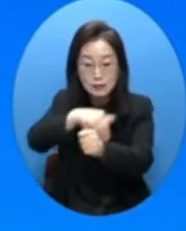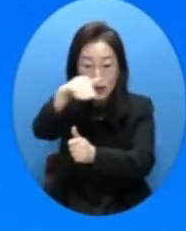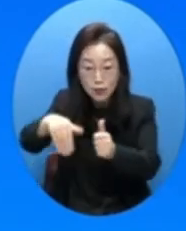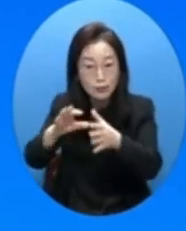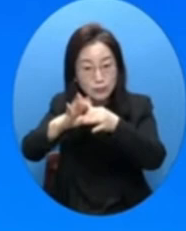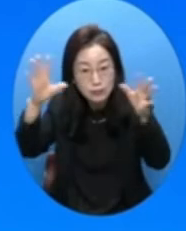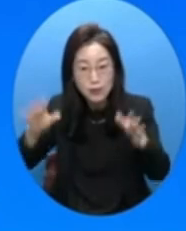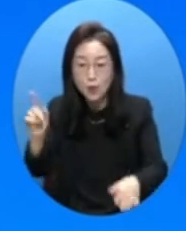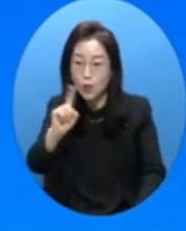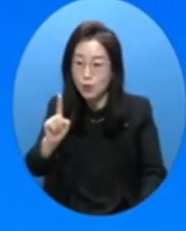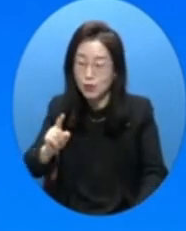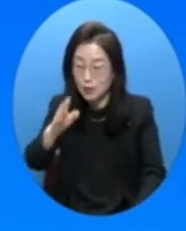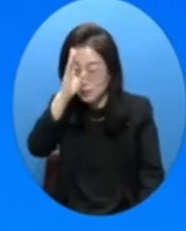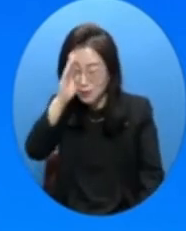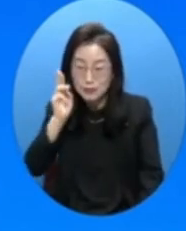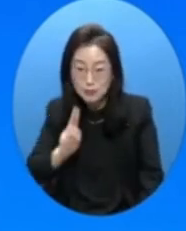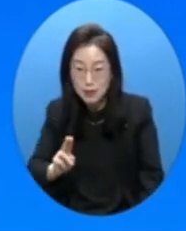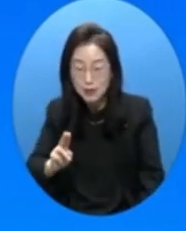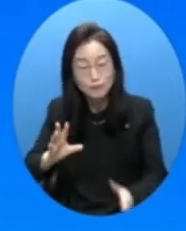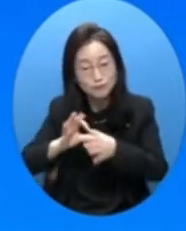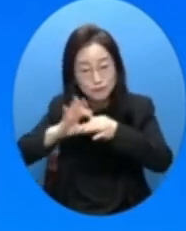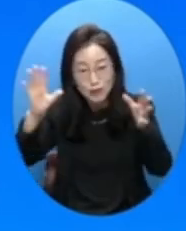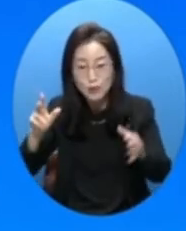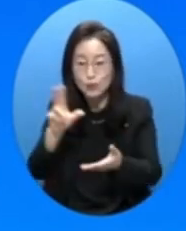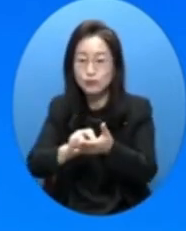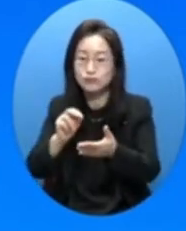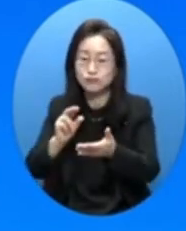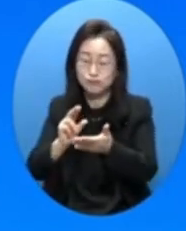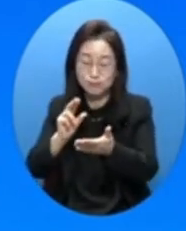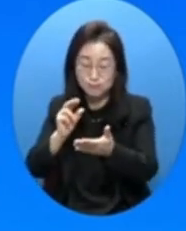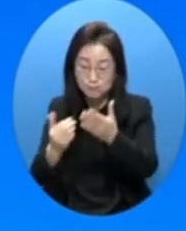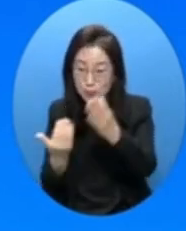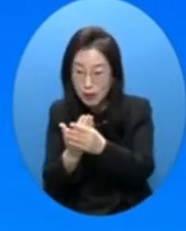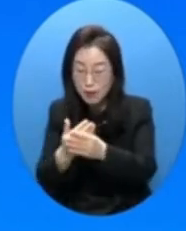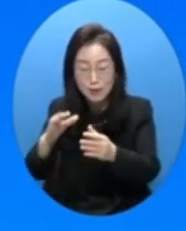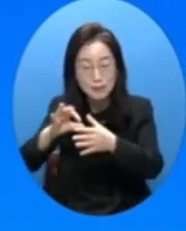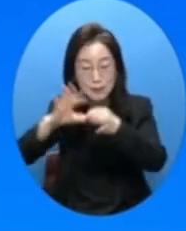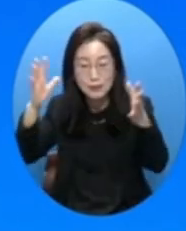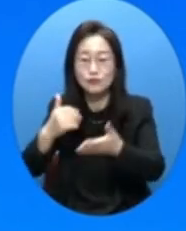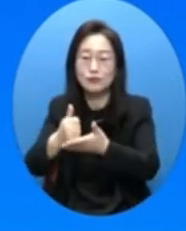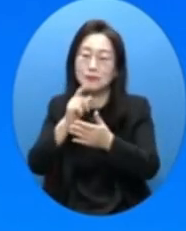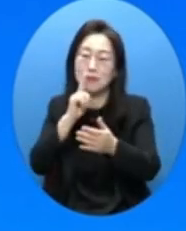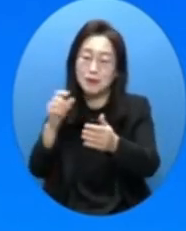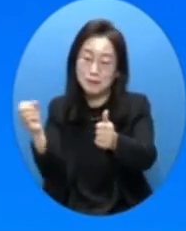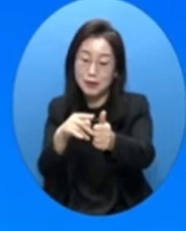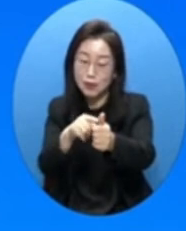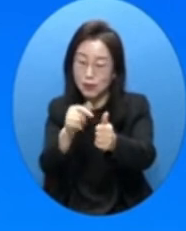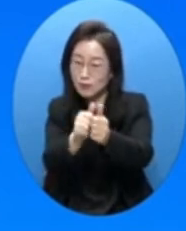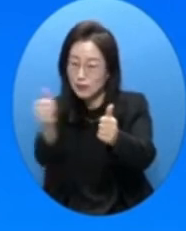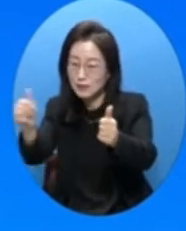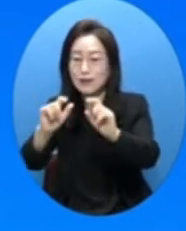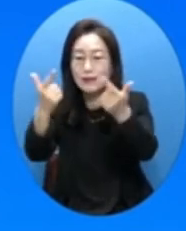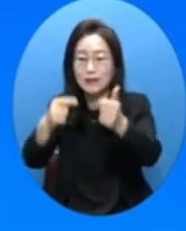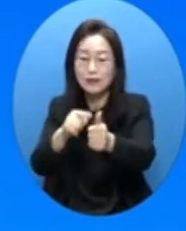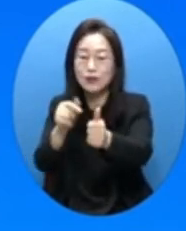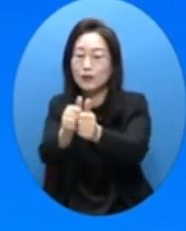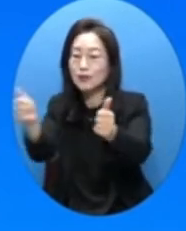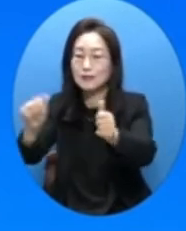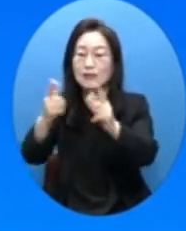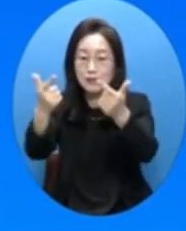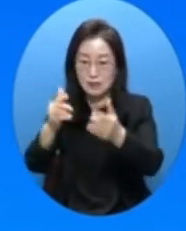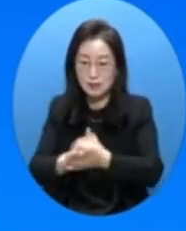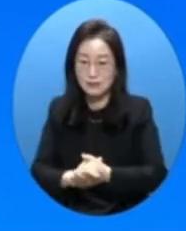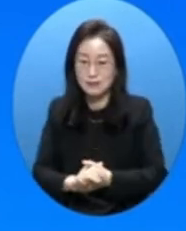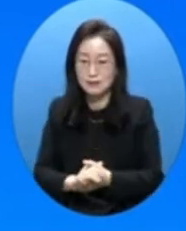할지라도 어떤 중매에 걸렸다고 할지라도 어떤 문제 가운데 내 처했다고 할지라도 주님 말씀하십니다. 내가 너를 떠나지 아니하리라. 내가 너를 떠나지